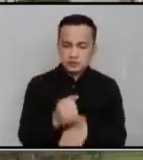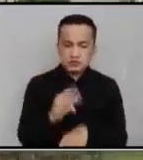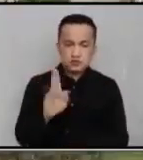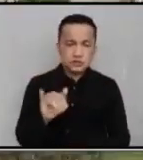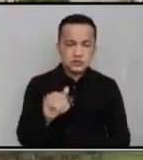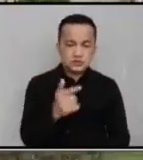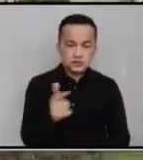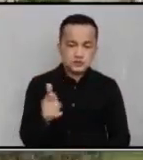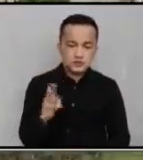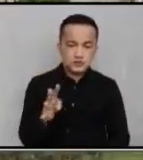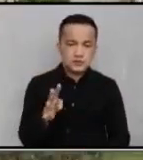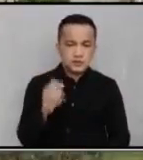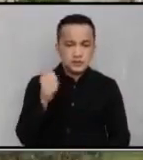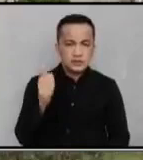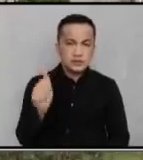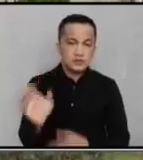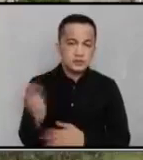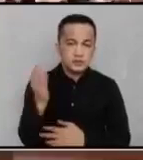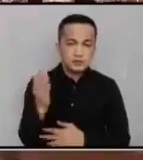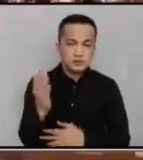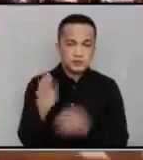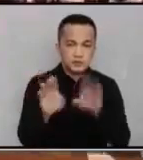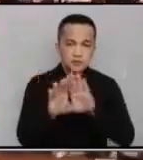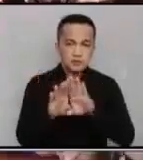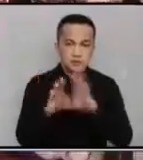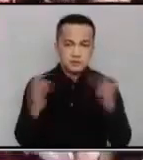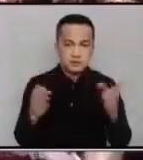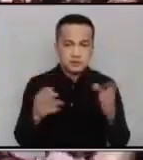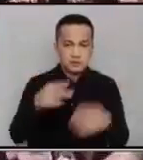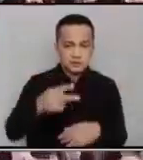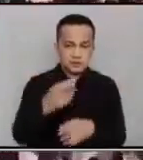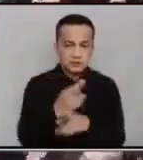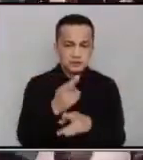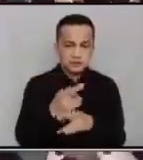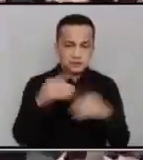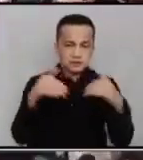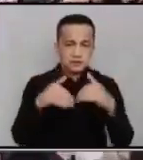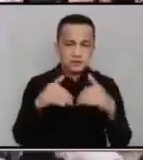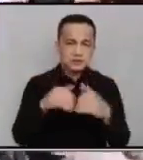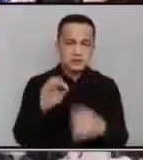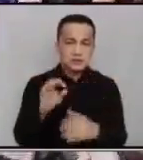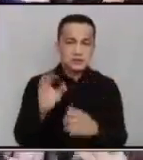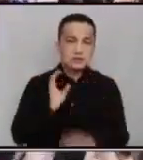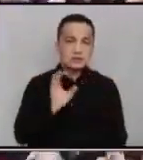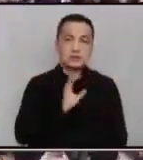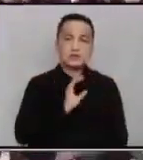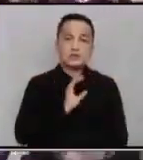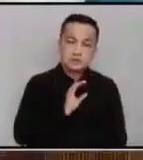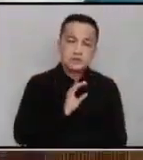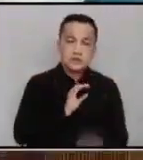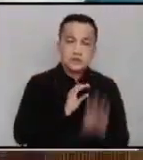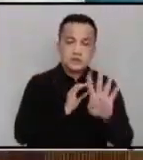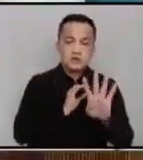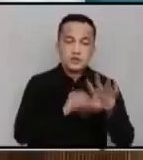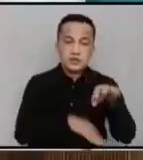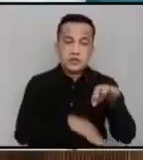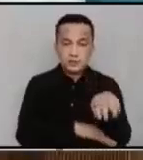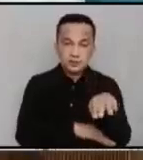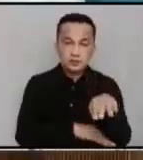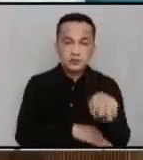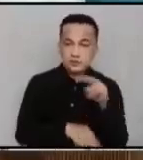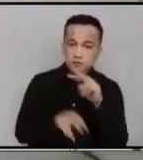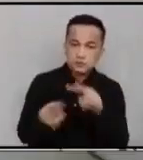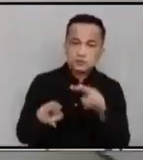alas 10 ng umaga, ang pagbubukas ng second regular session ng 19th Congress at alas 4 ng hapon naman, masasaksihan ng